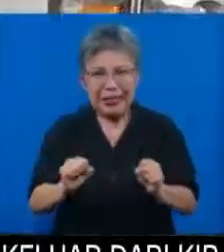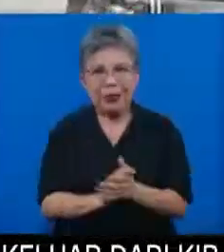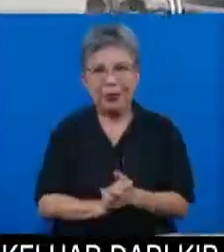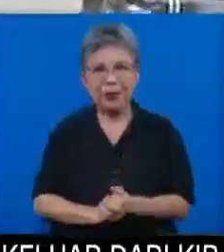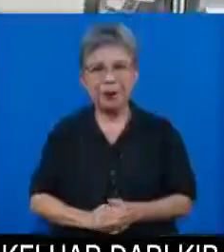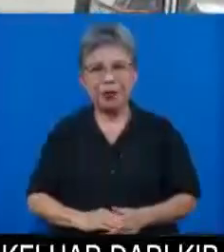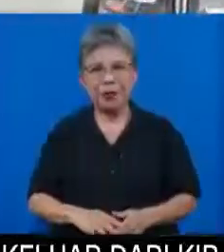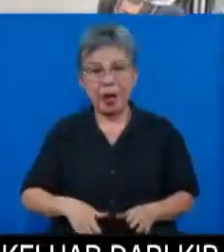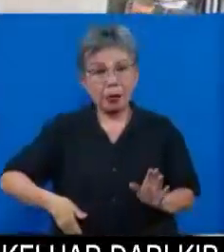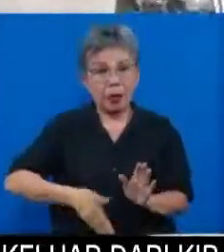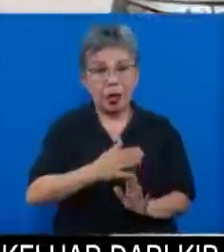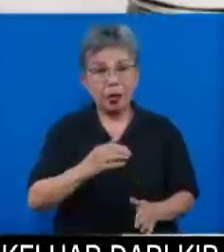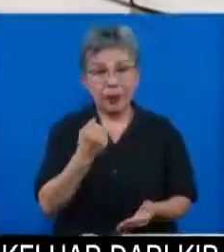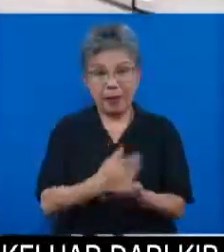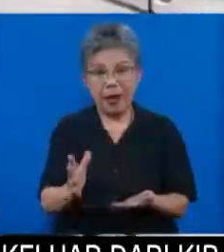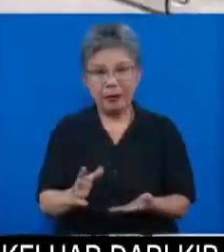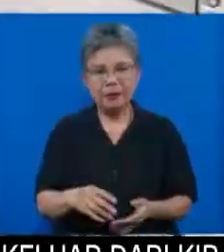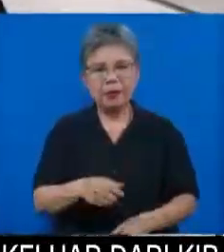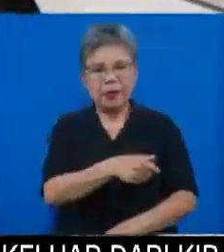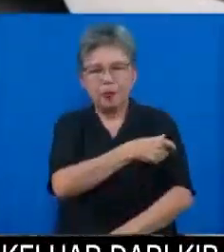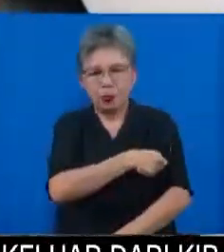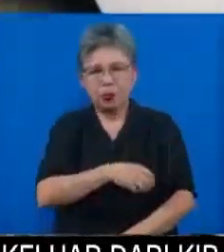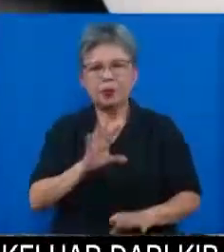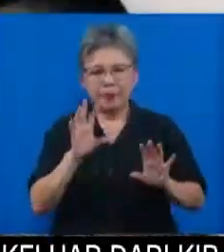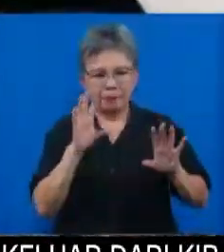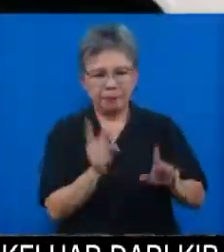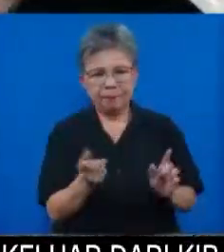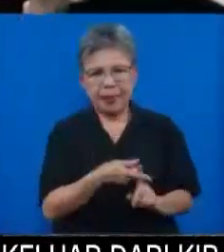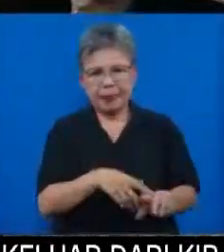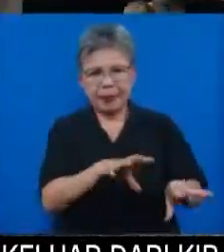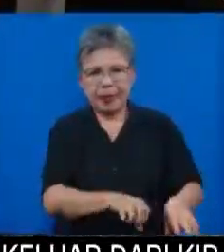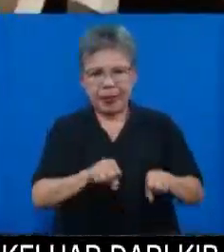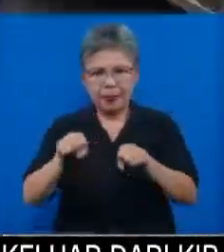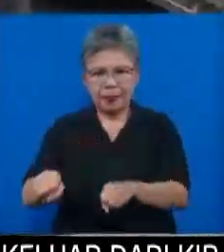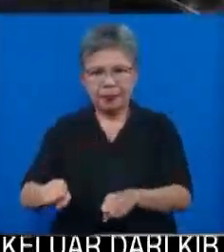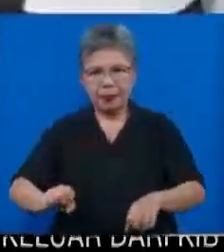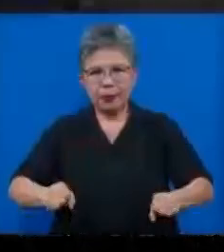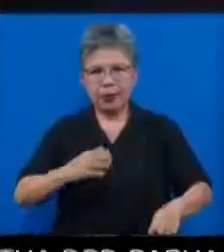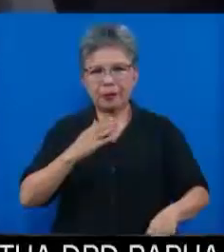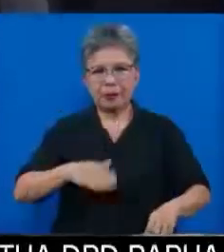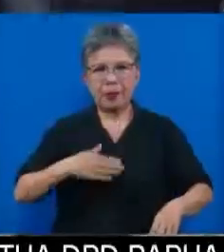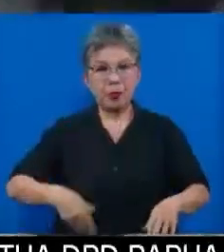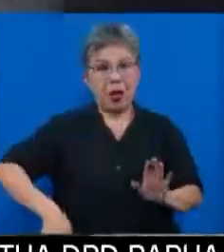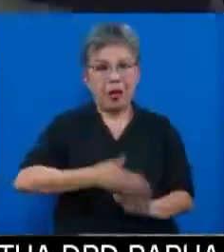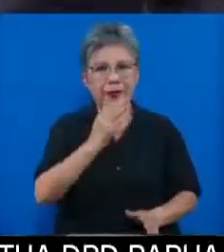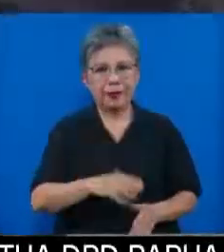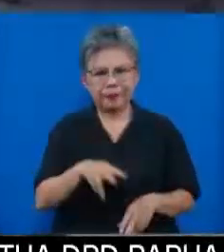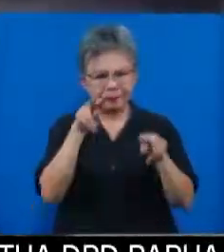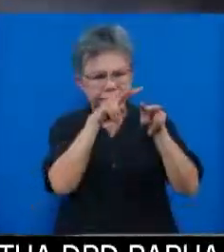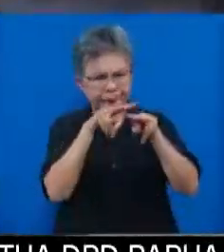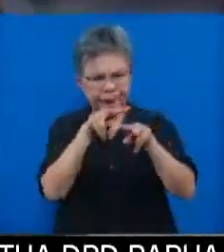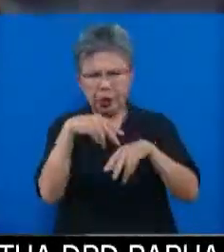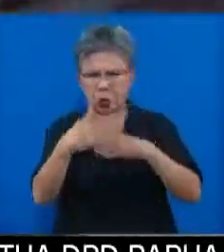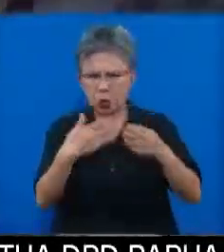menindak mereka yang kabur, petugas mengangkut paksa sejumlah sepeda motor yang ditinggalkan pemiliknya. Razia dilakukan hingga